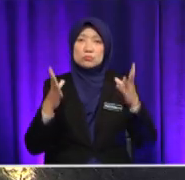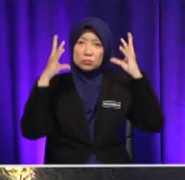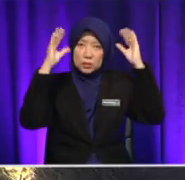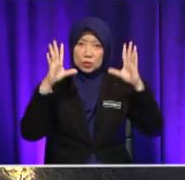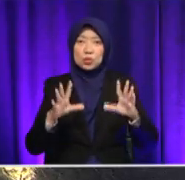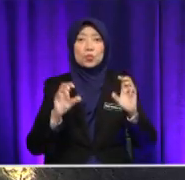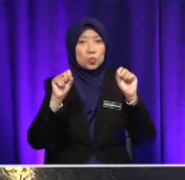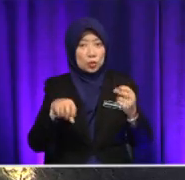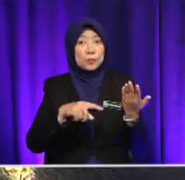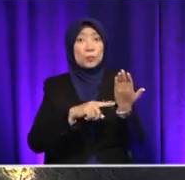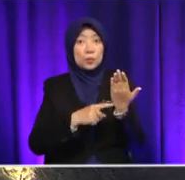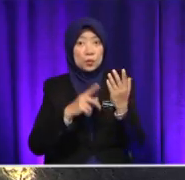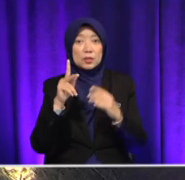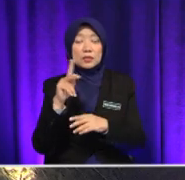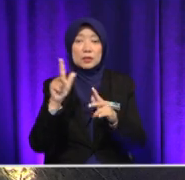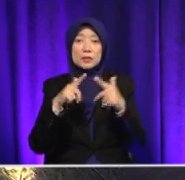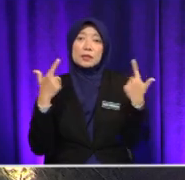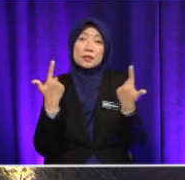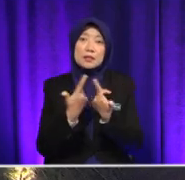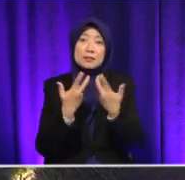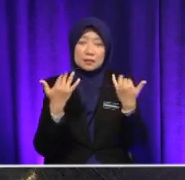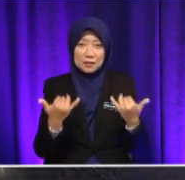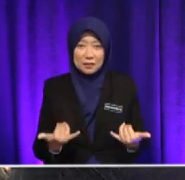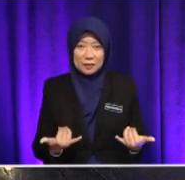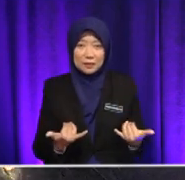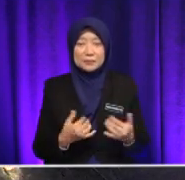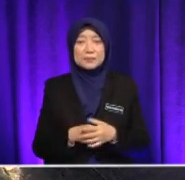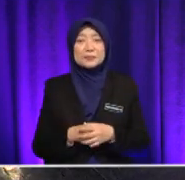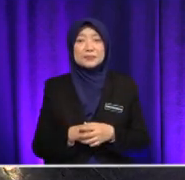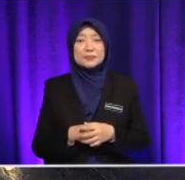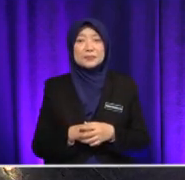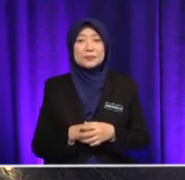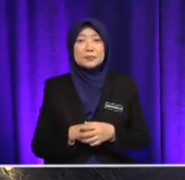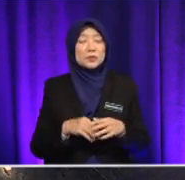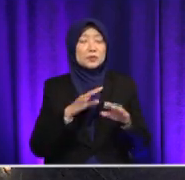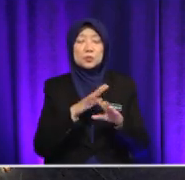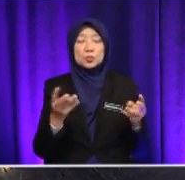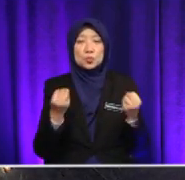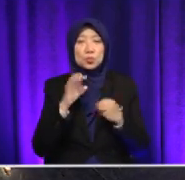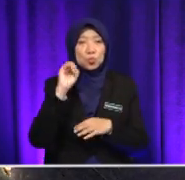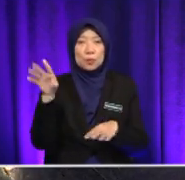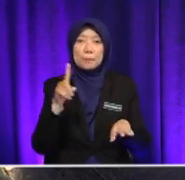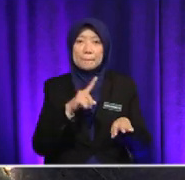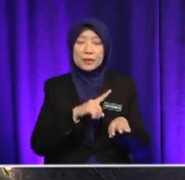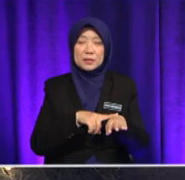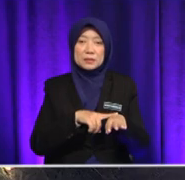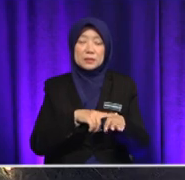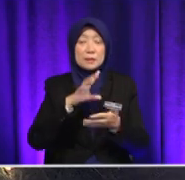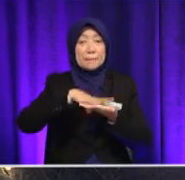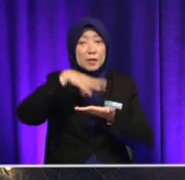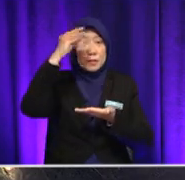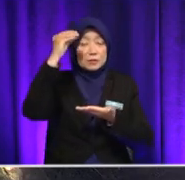belum menemukan kelas kita semuanya baik jadi tanpa membawa masa Joong kita menggunakan kelas kita produksi dari kita bersama dengan